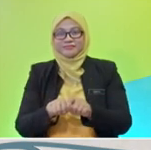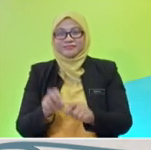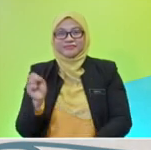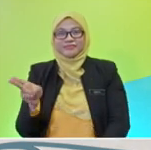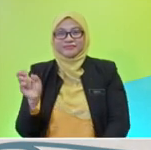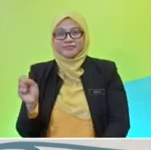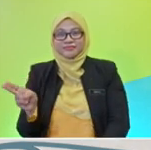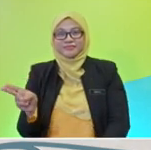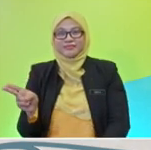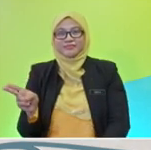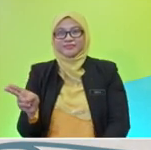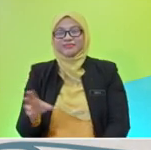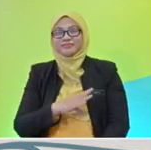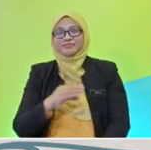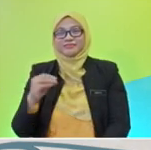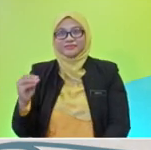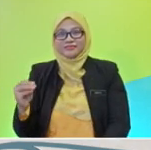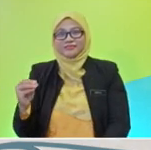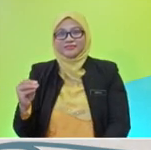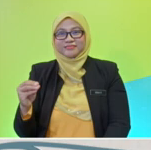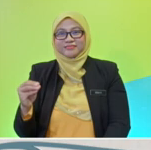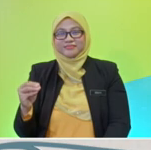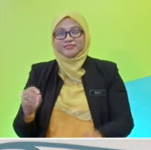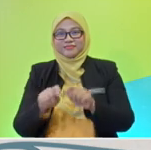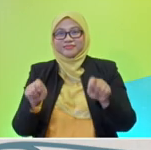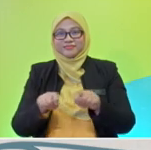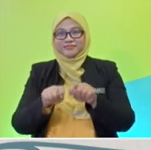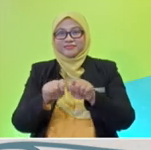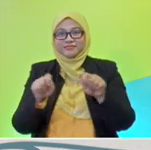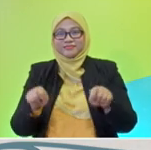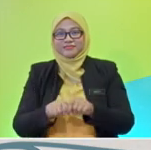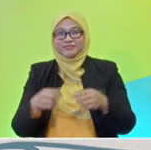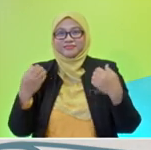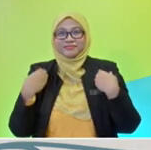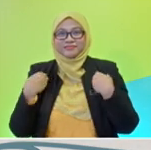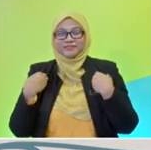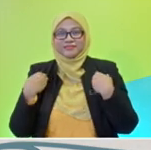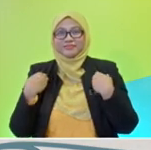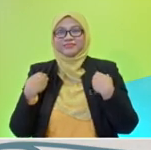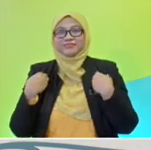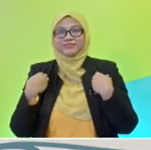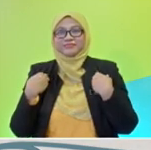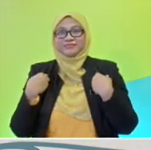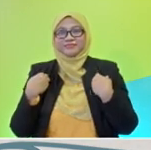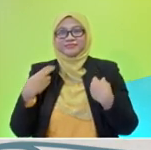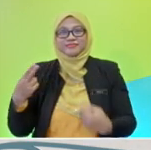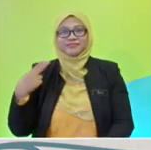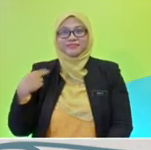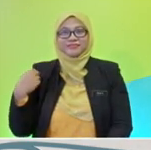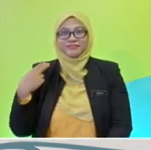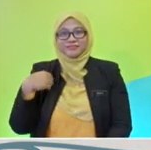ini dibinilah Oke dan seterusnya mempunyai pengaruh Hindu Budha sebenarnya